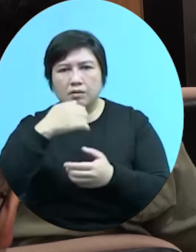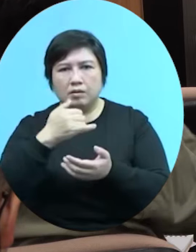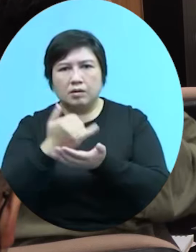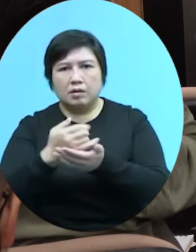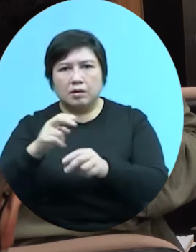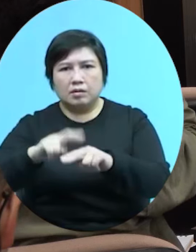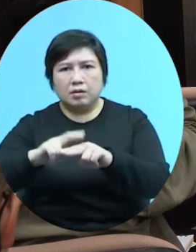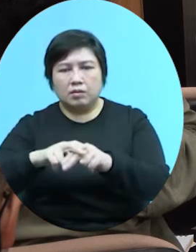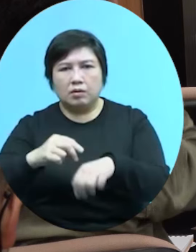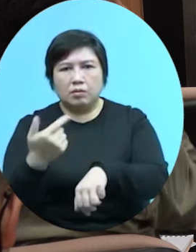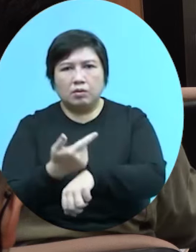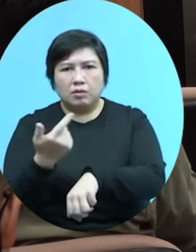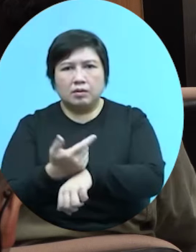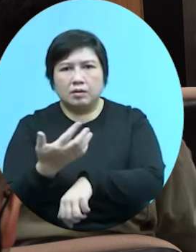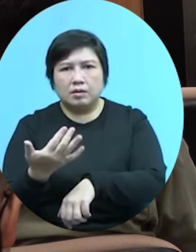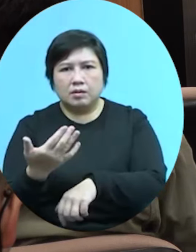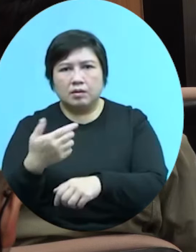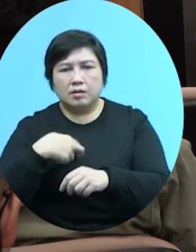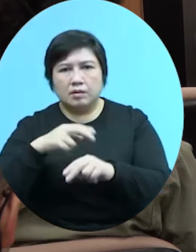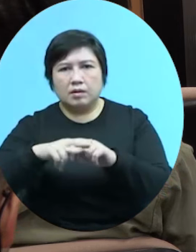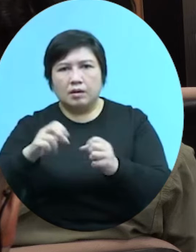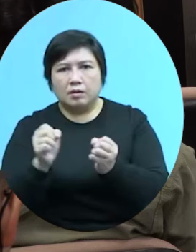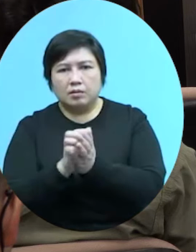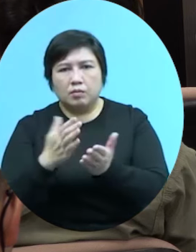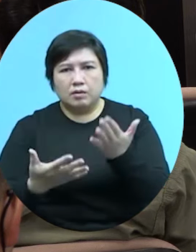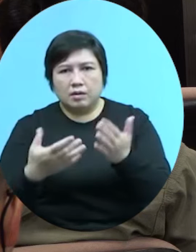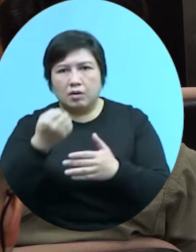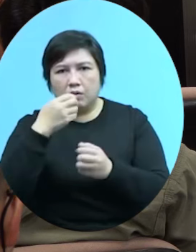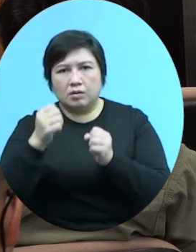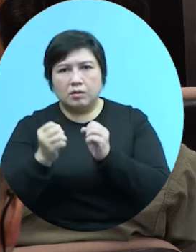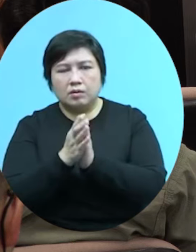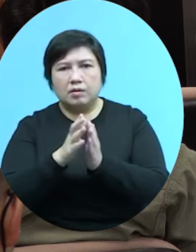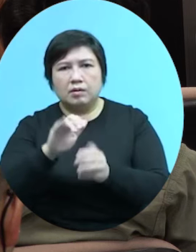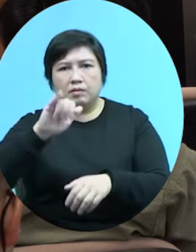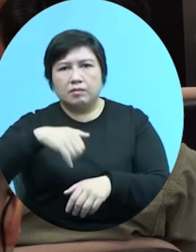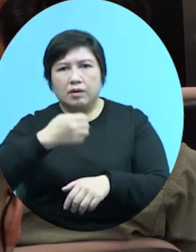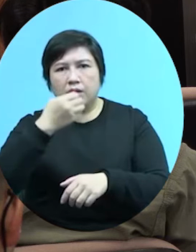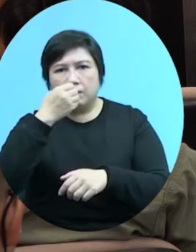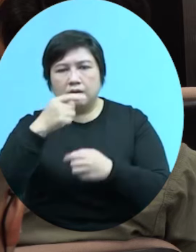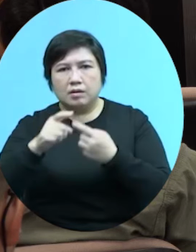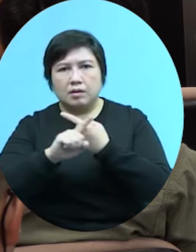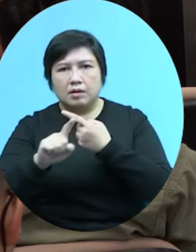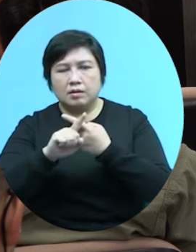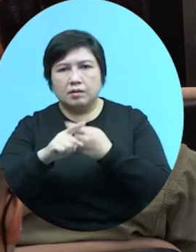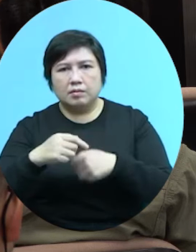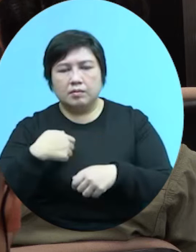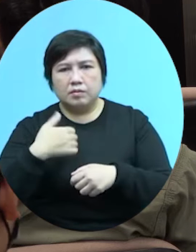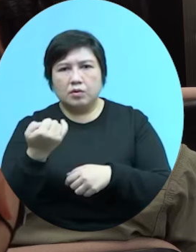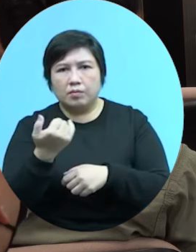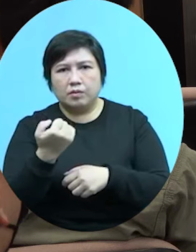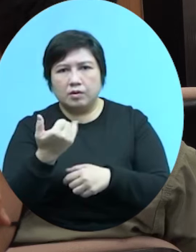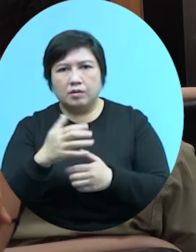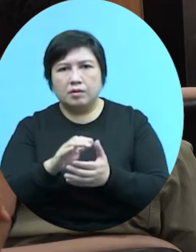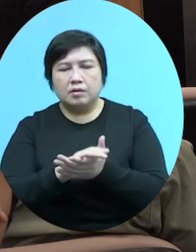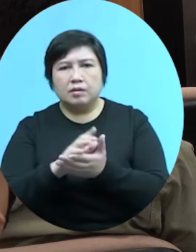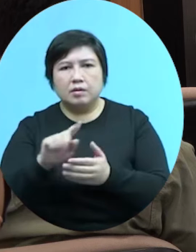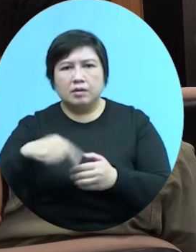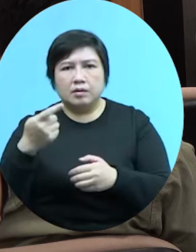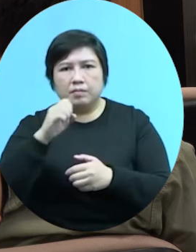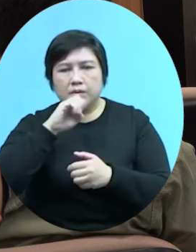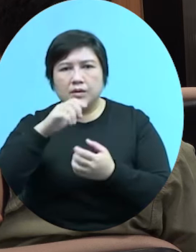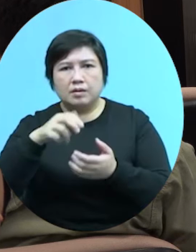內地多久在內地感染還是香港感染回香港的風險是否大呢然後想問